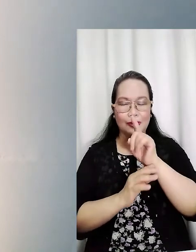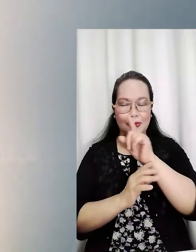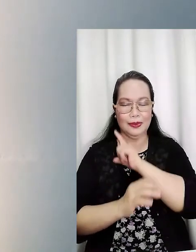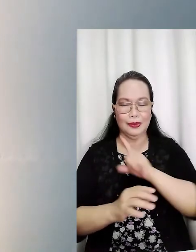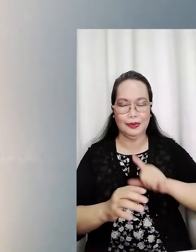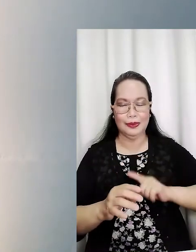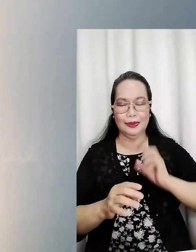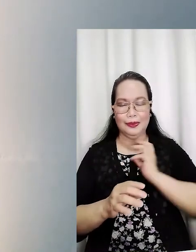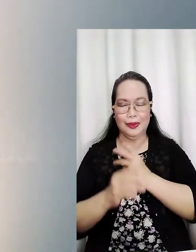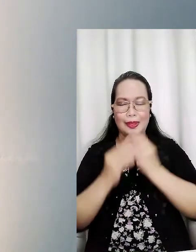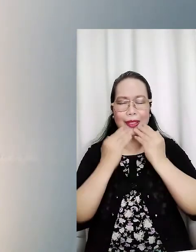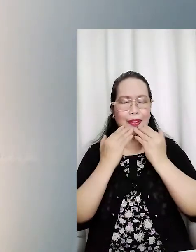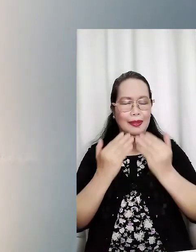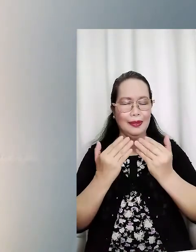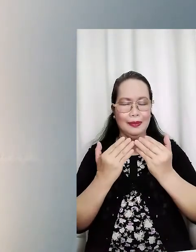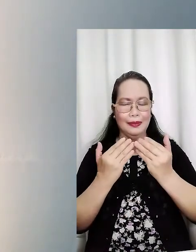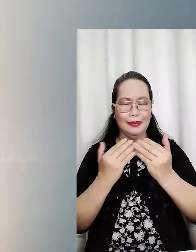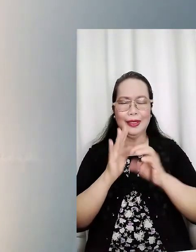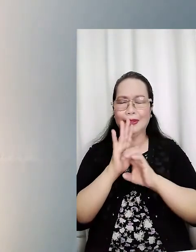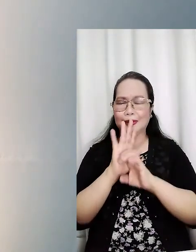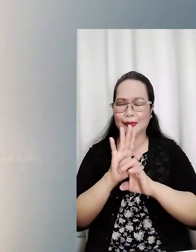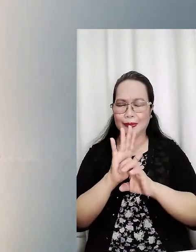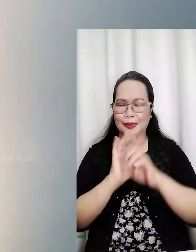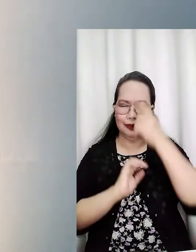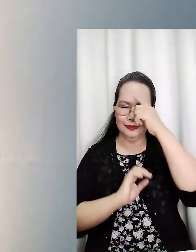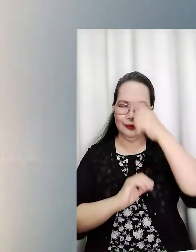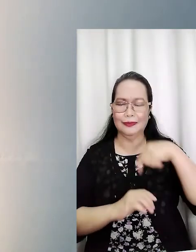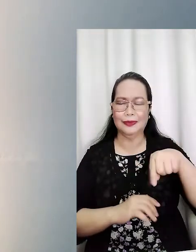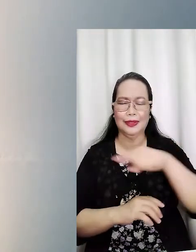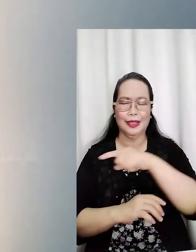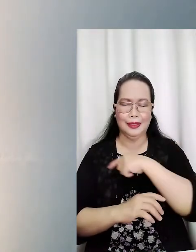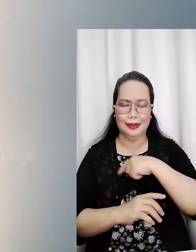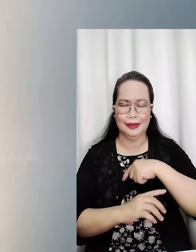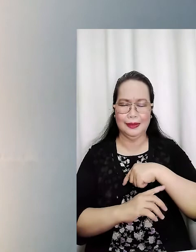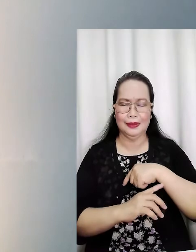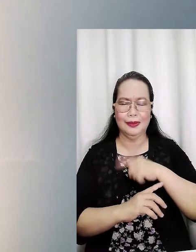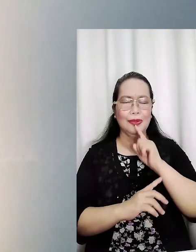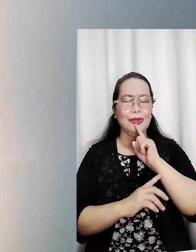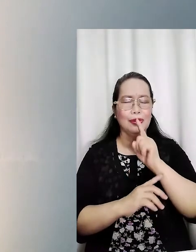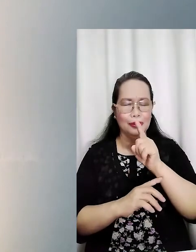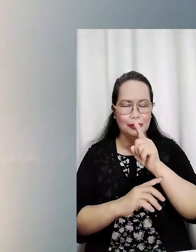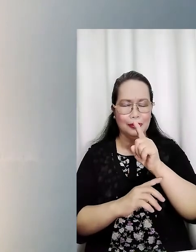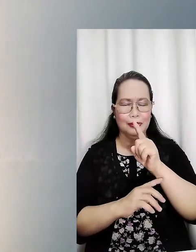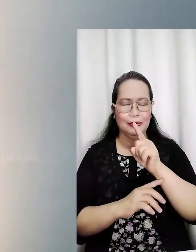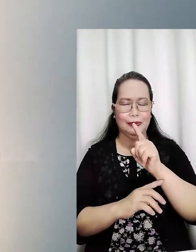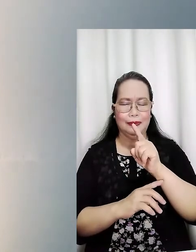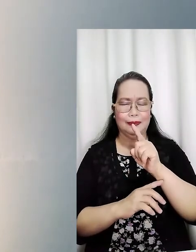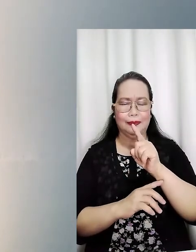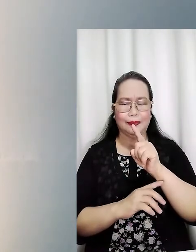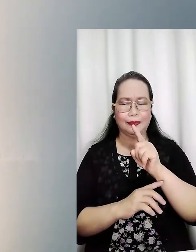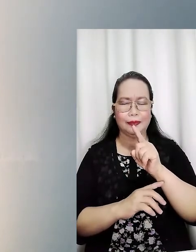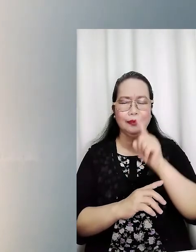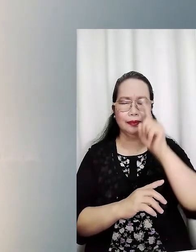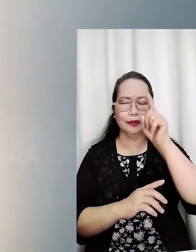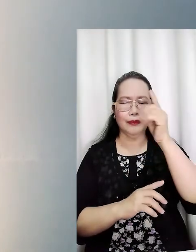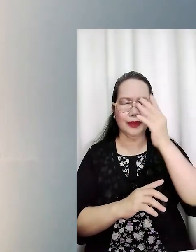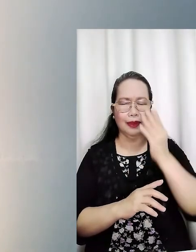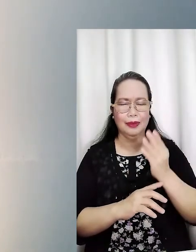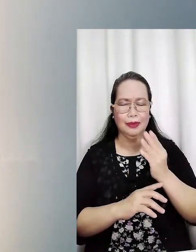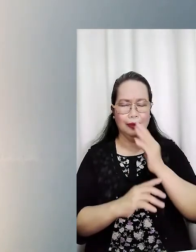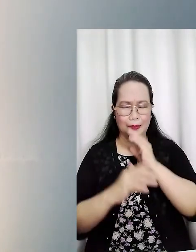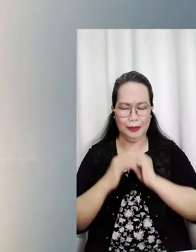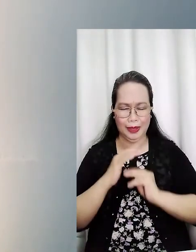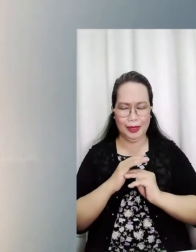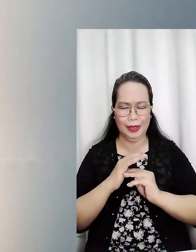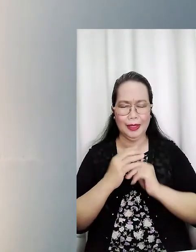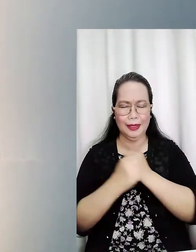Tunay nga, Lord, na kami nagpapasalamat sa iyong example para po sa amin. Na talagang kayo po ay